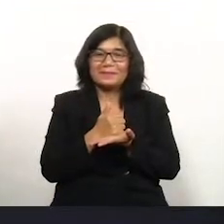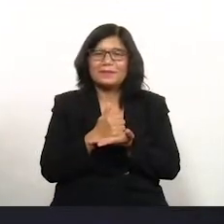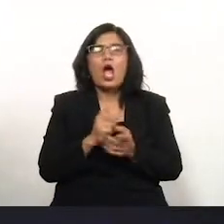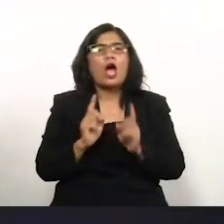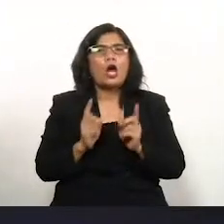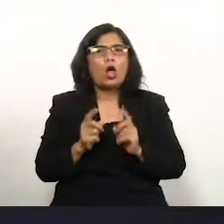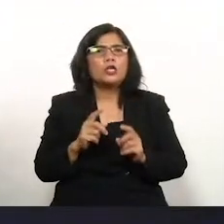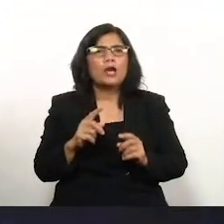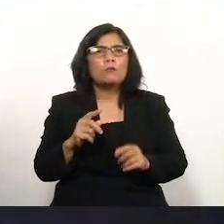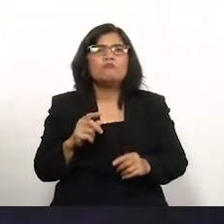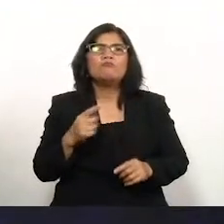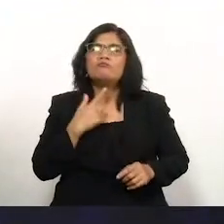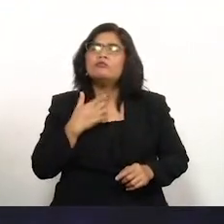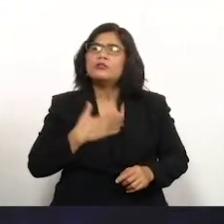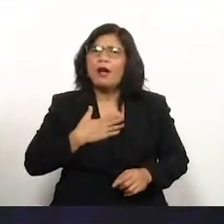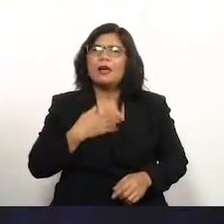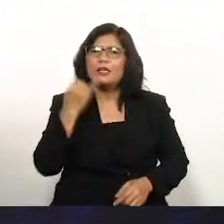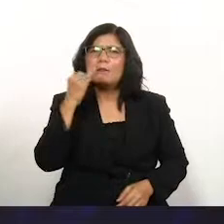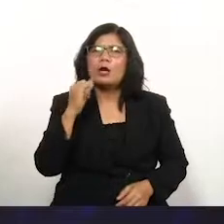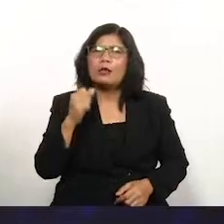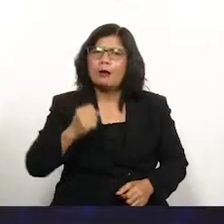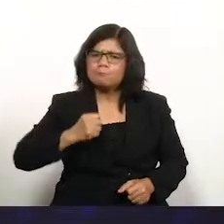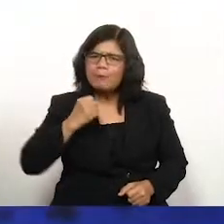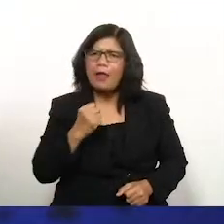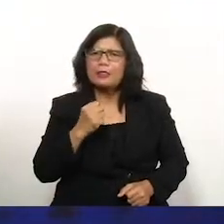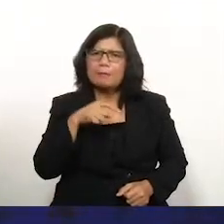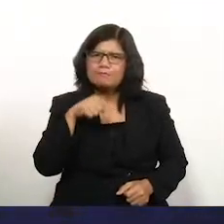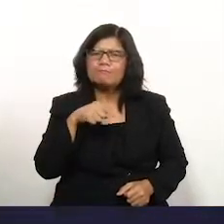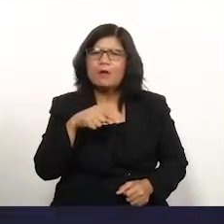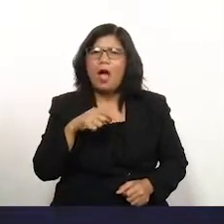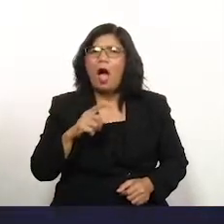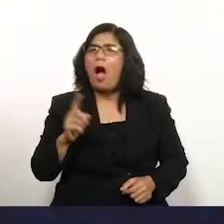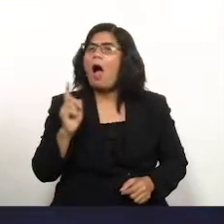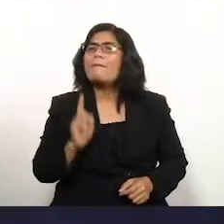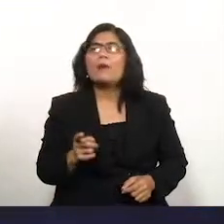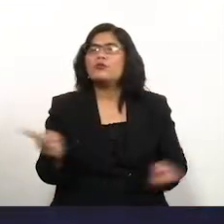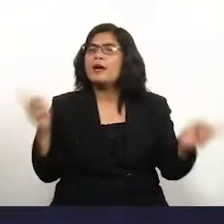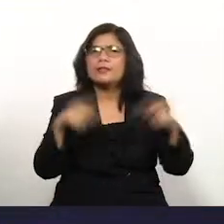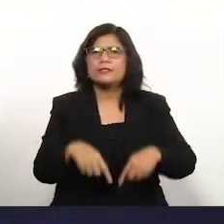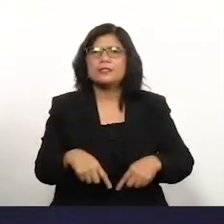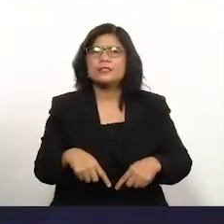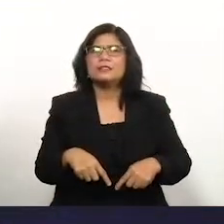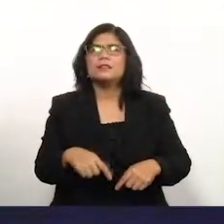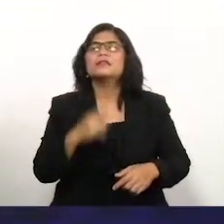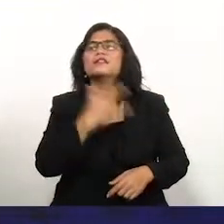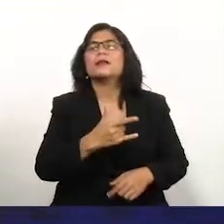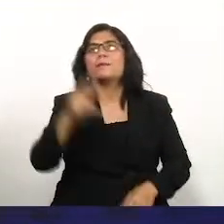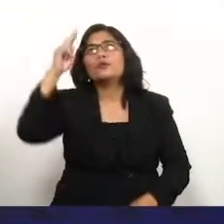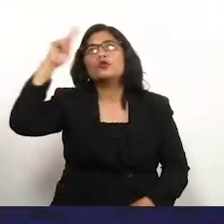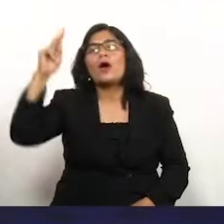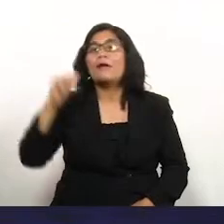kalau kita punya iman yang mantap sepertinya Hai pokoknya Apapun yang terjadi dia Tuhan yang baik